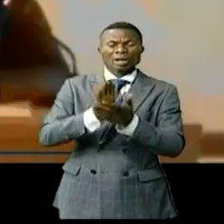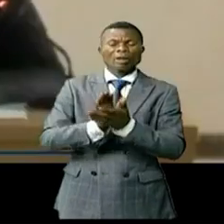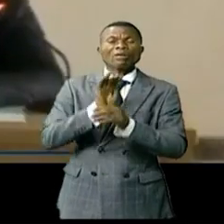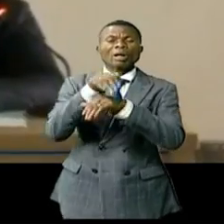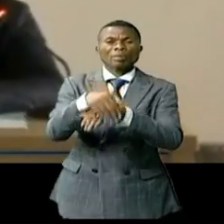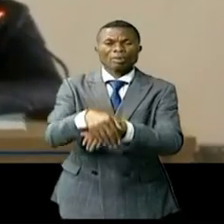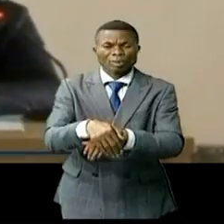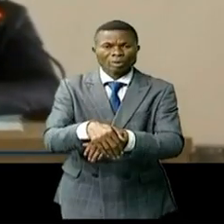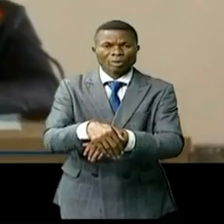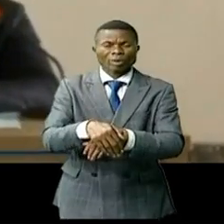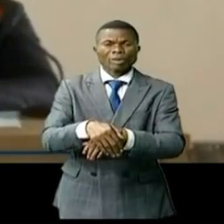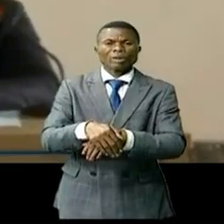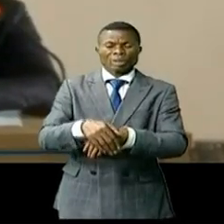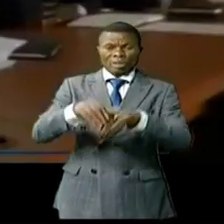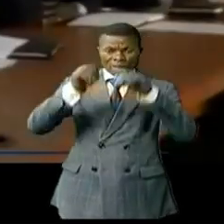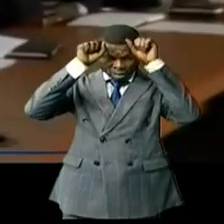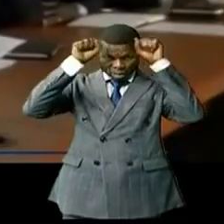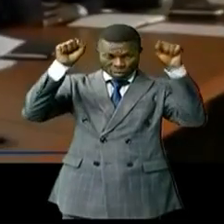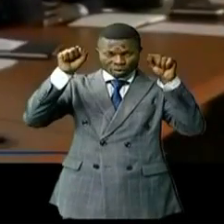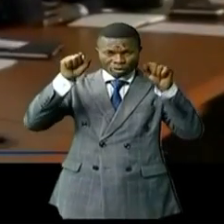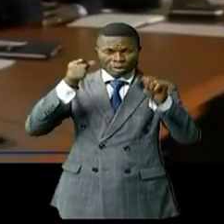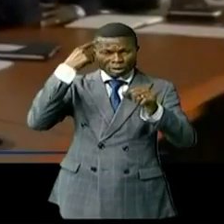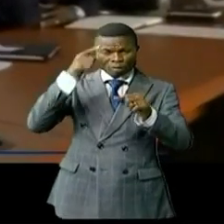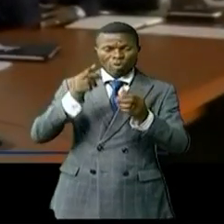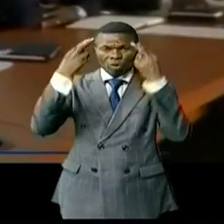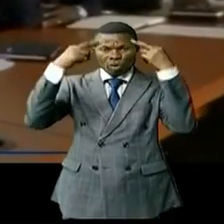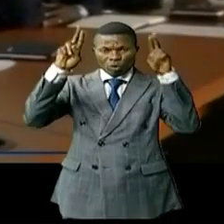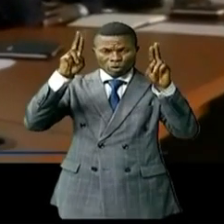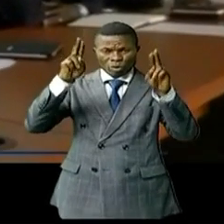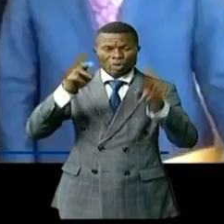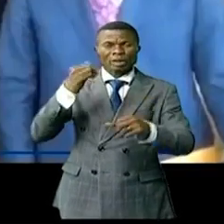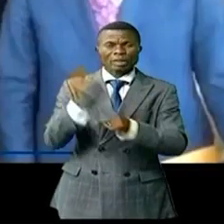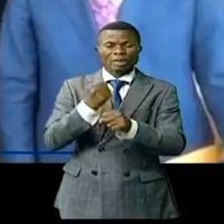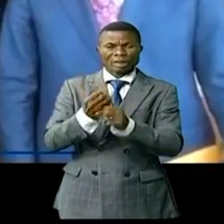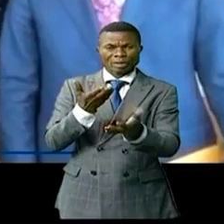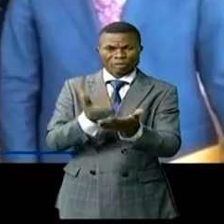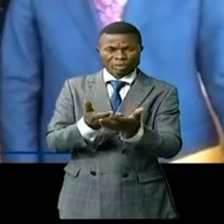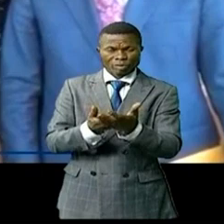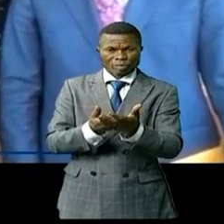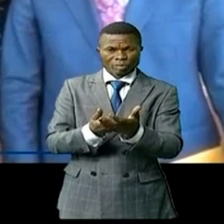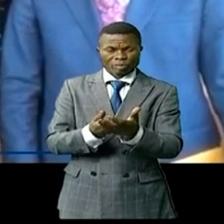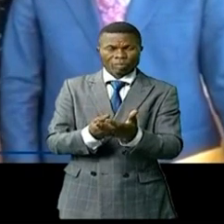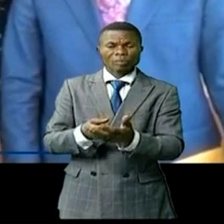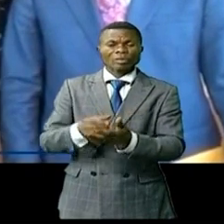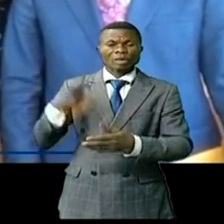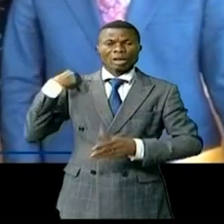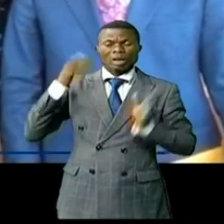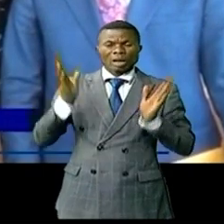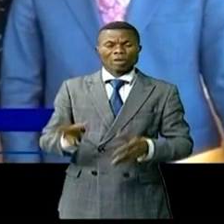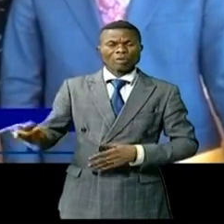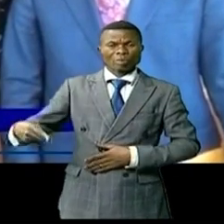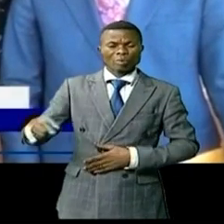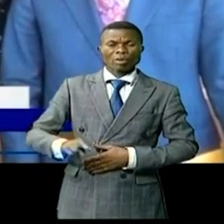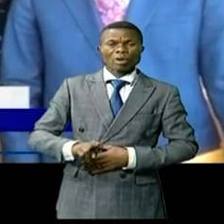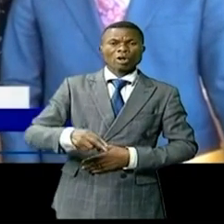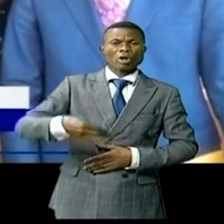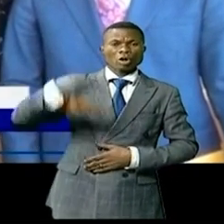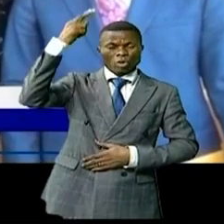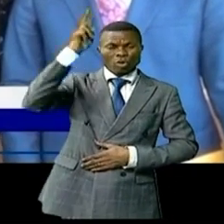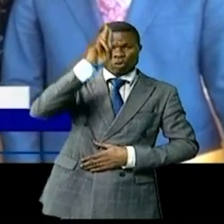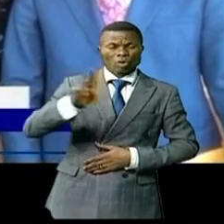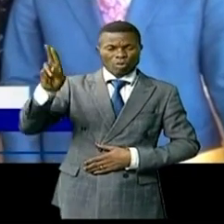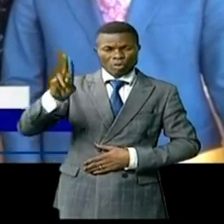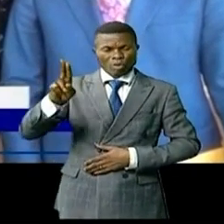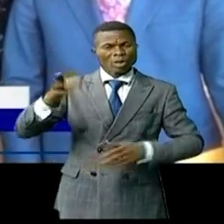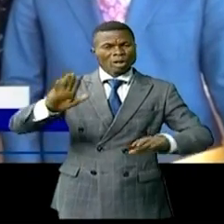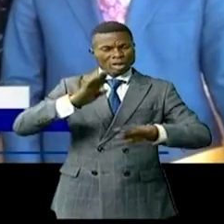de Christophe Basséaninanga pour la réussite de cette mission. Le gouverneur de province de Haut-Uele s'est montré